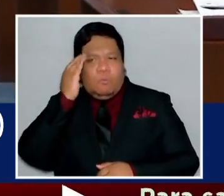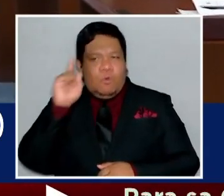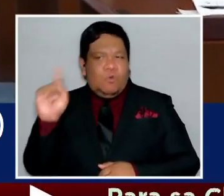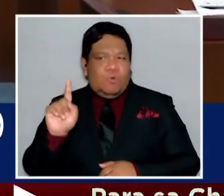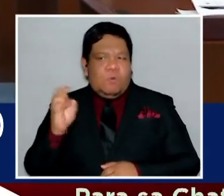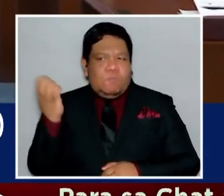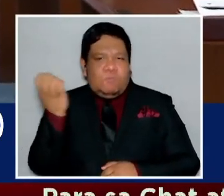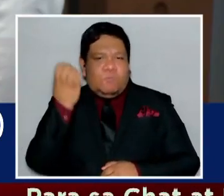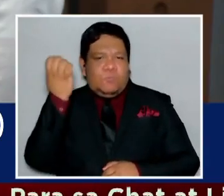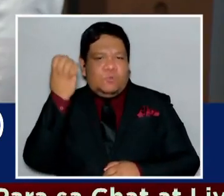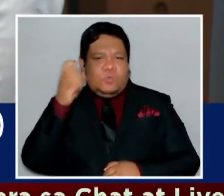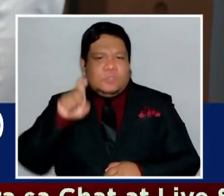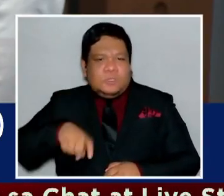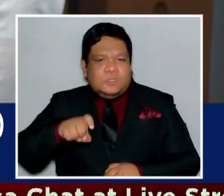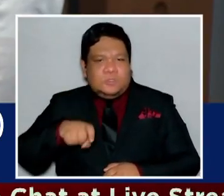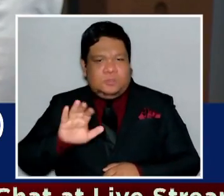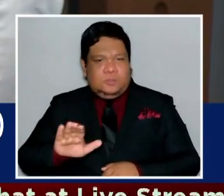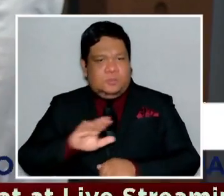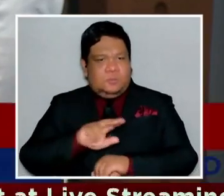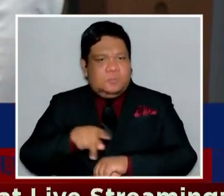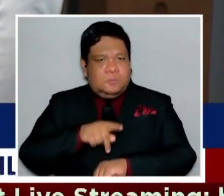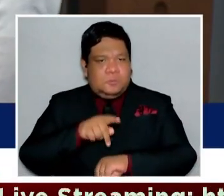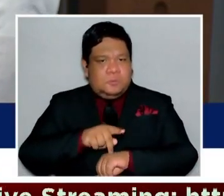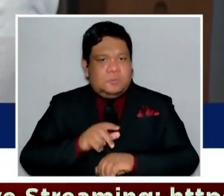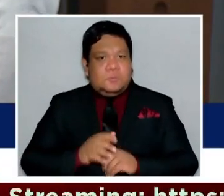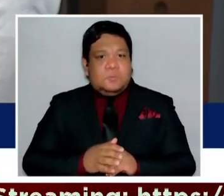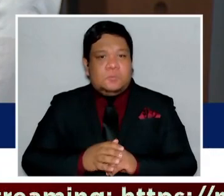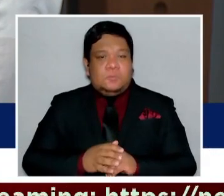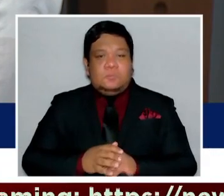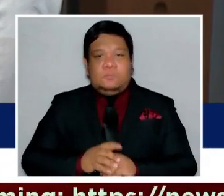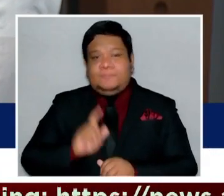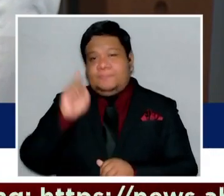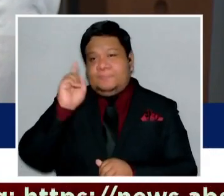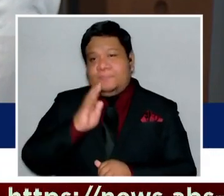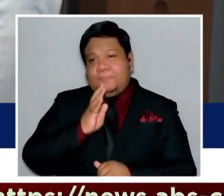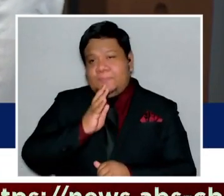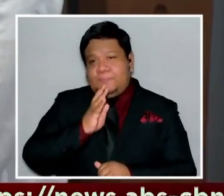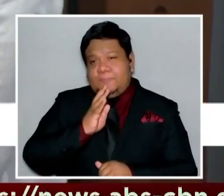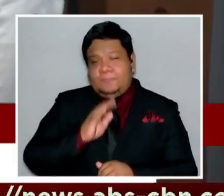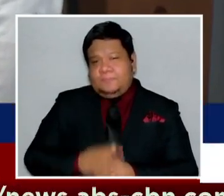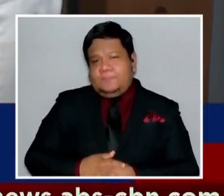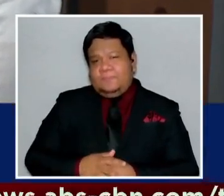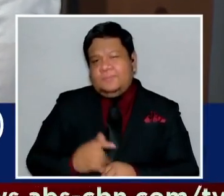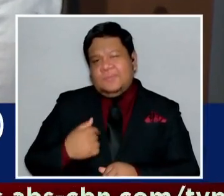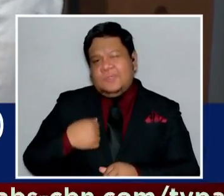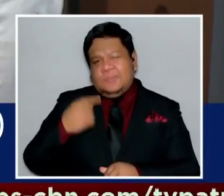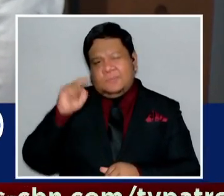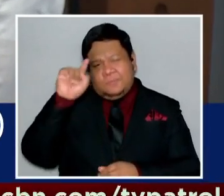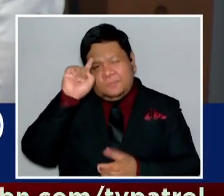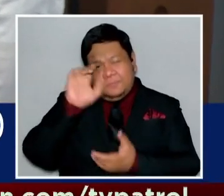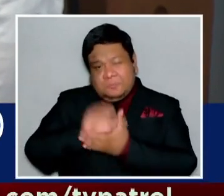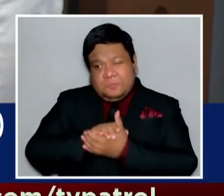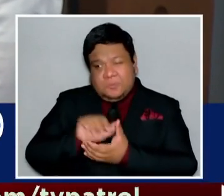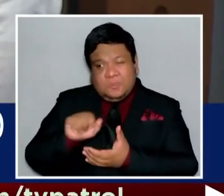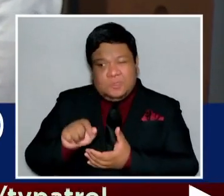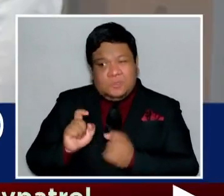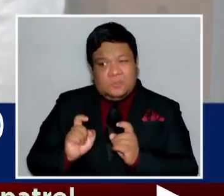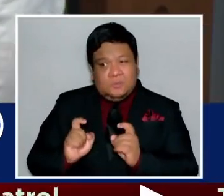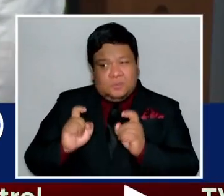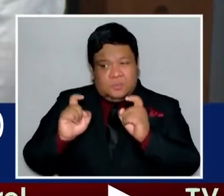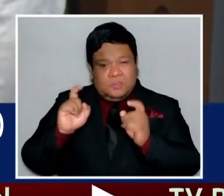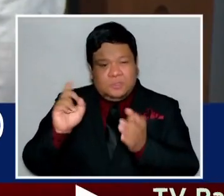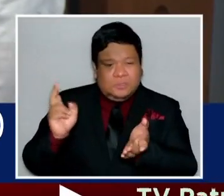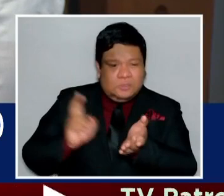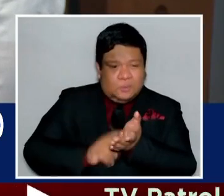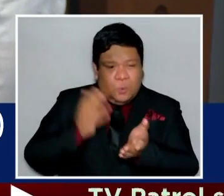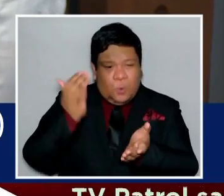ang bansa. I believe poverty is it's a matter of urgency. It's a matter of emergency.